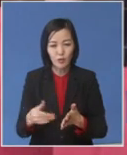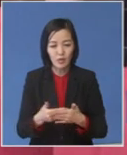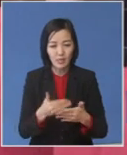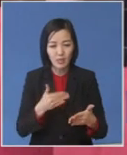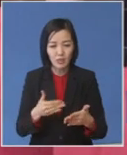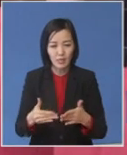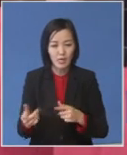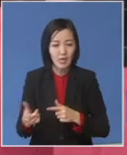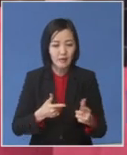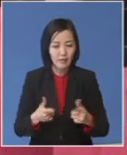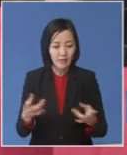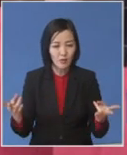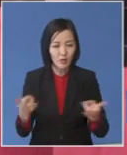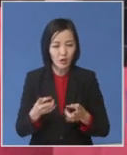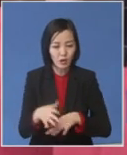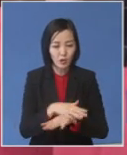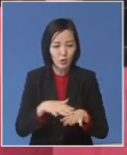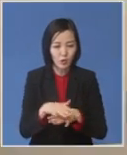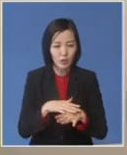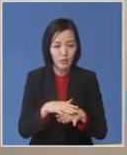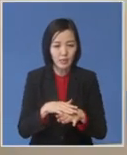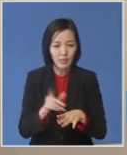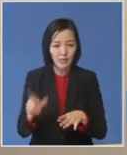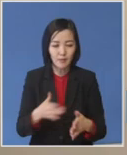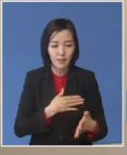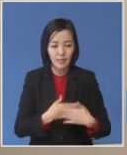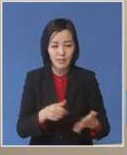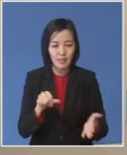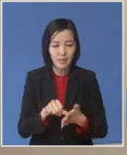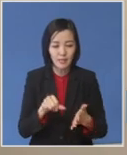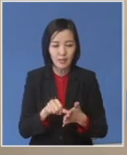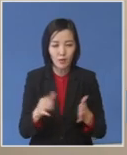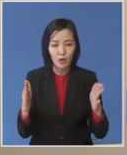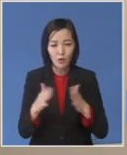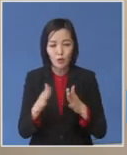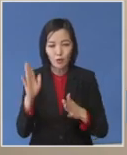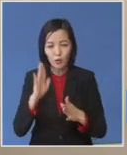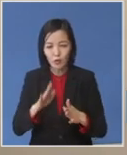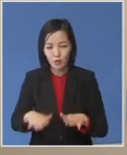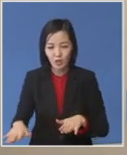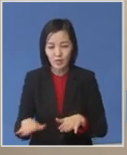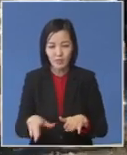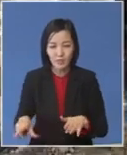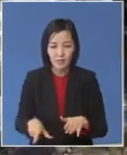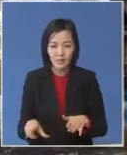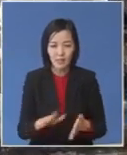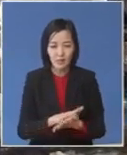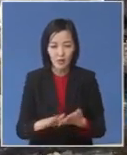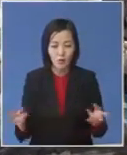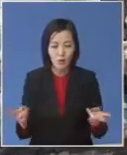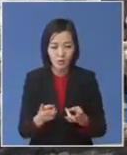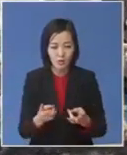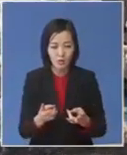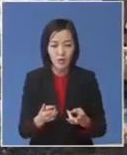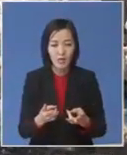шараларын жүргізіп жатыр. Тұрғындардан да азаматтық белсенділік танытып, үй маңы арығаты жүйелерін тазалауға ат салысуға